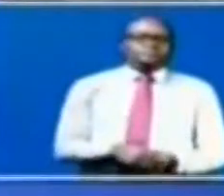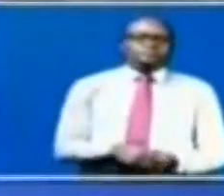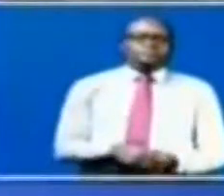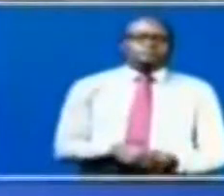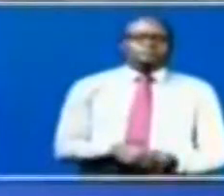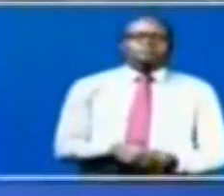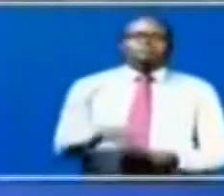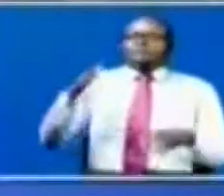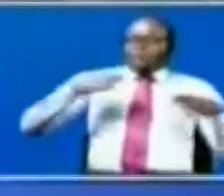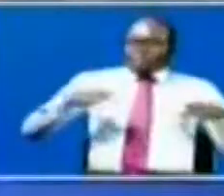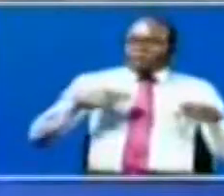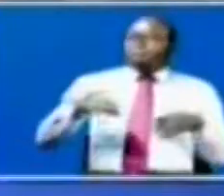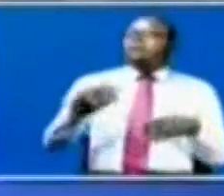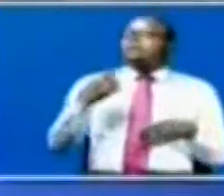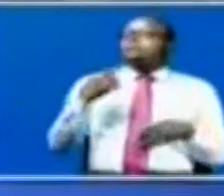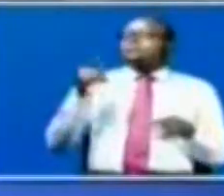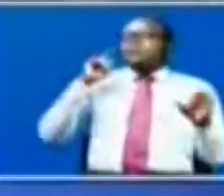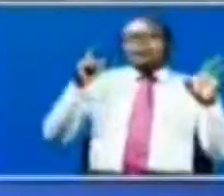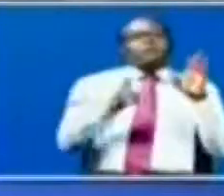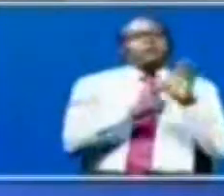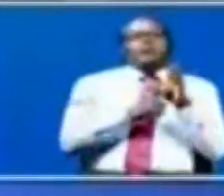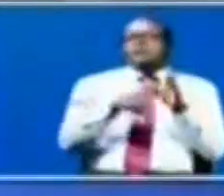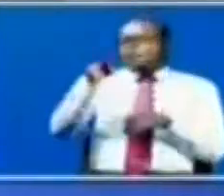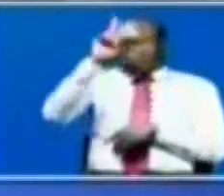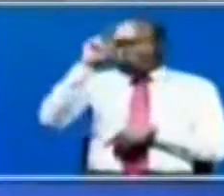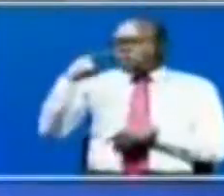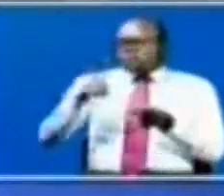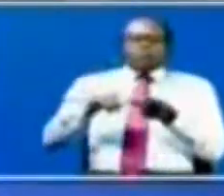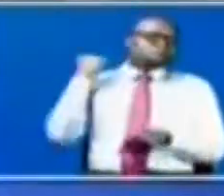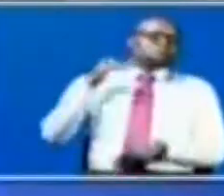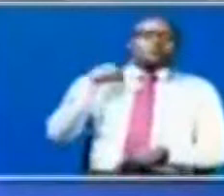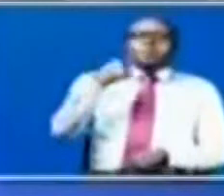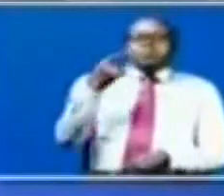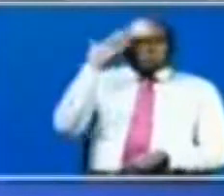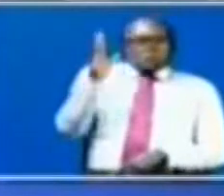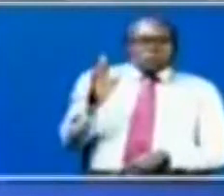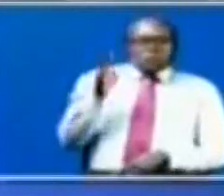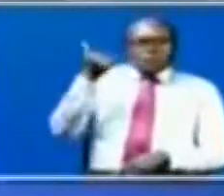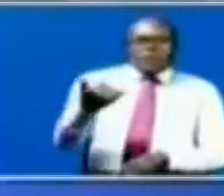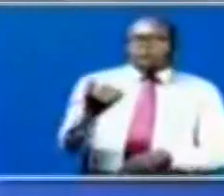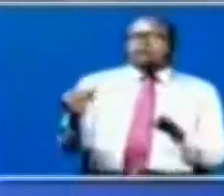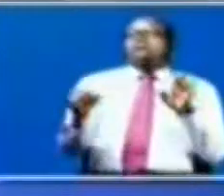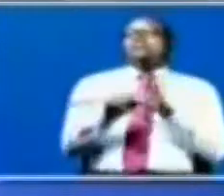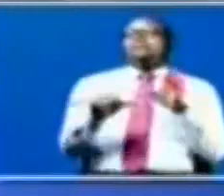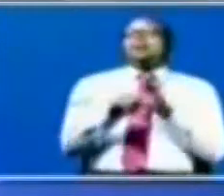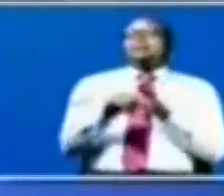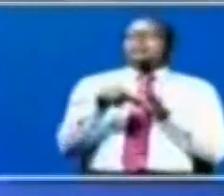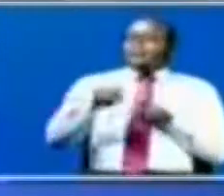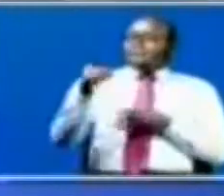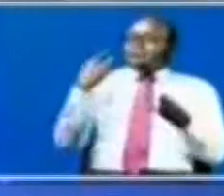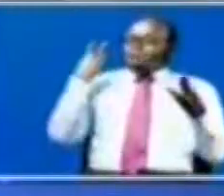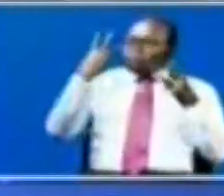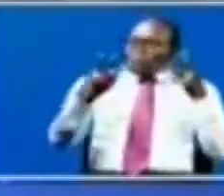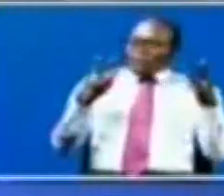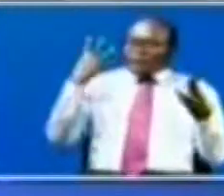Kulingana na wakazi, hawawezi kutambua polisi ni nani na mhalifu ni nani, tatizo ambalo kwa sasa limeweza kuzua wasiwasi katika